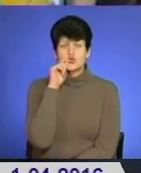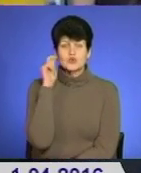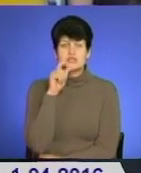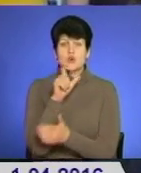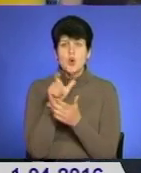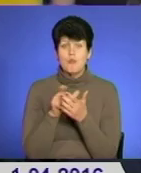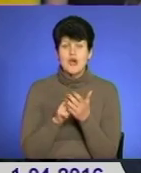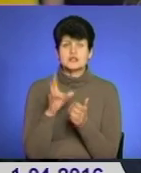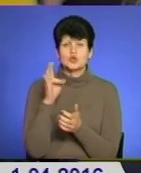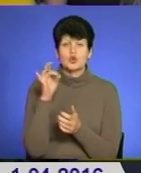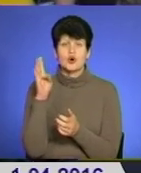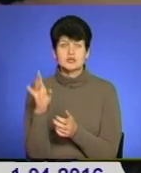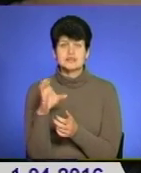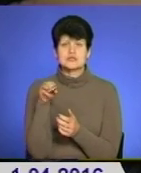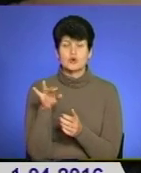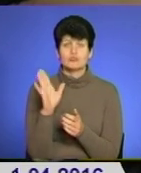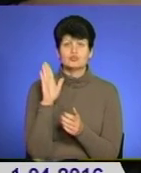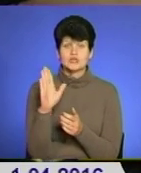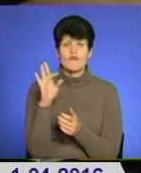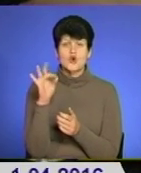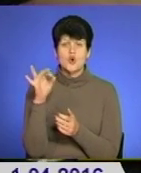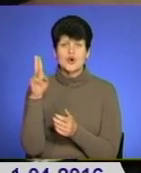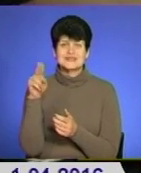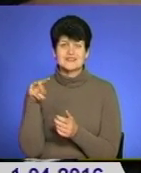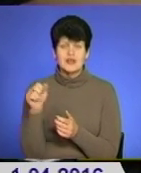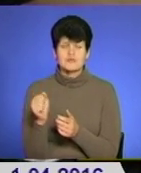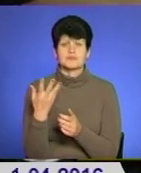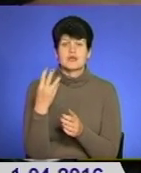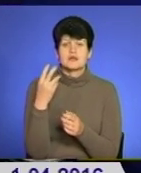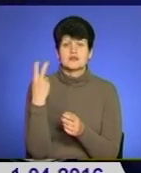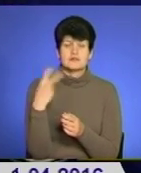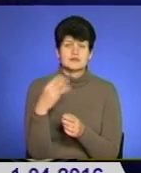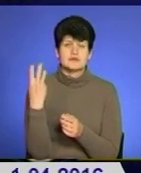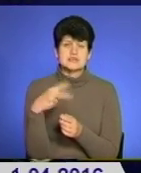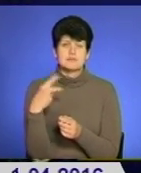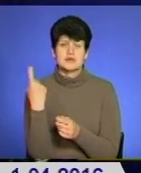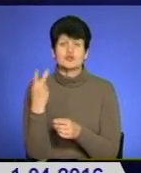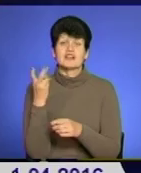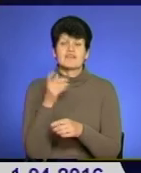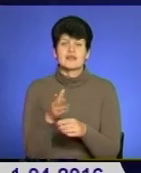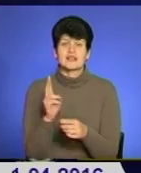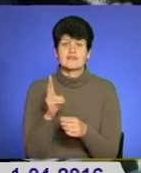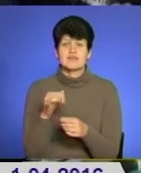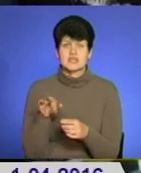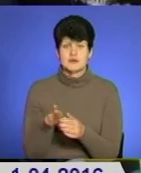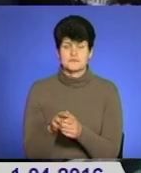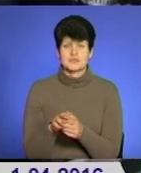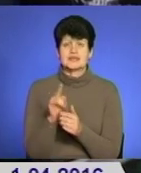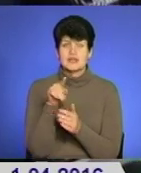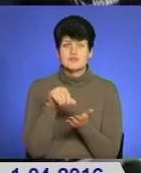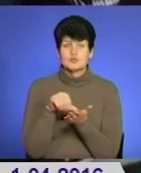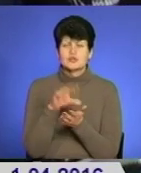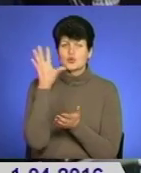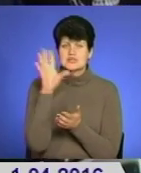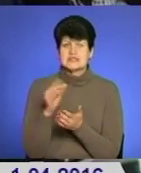музики нон-стоп відбуватиметься у Вроцлаві 22 квітня. Субпродукт і Бодхісатва творитиме весь саунд-дизайн цієї акції. Там виступатимуть